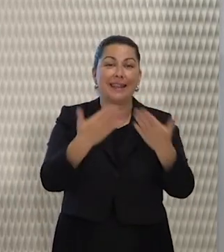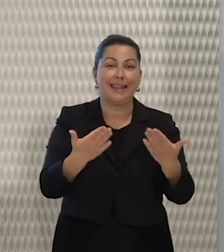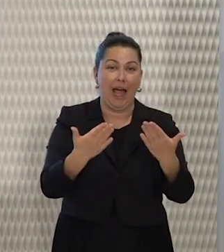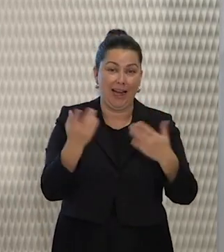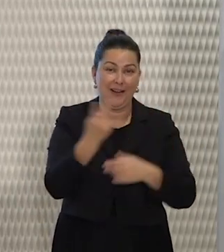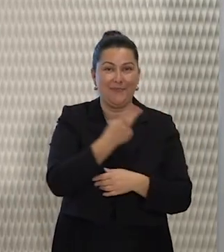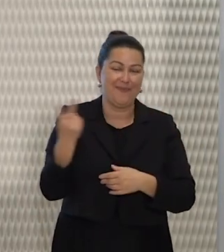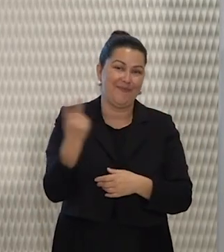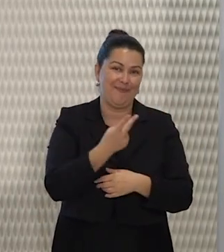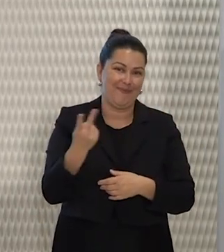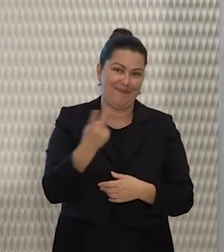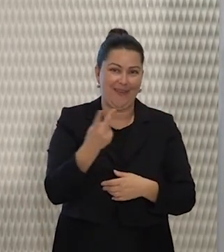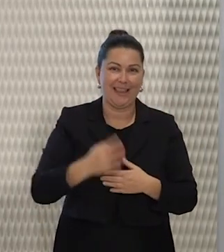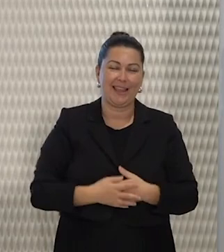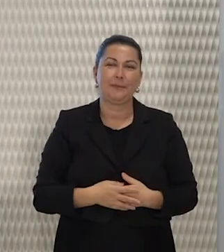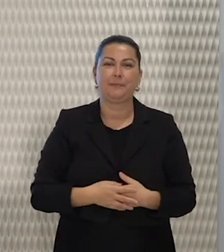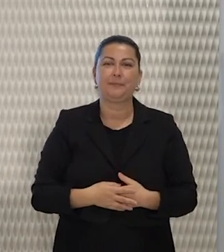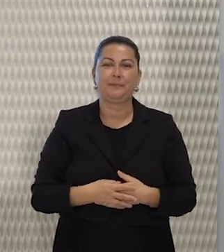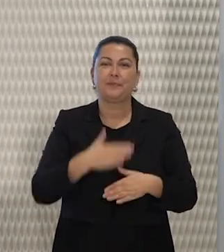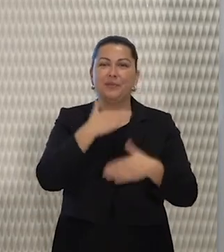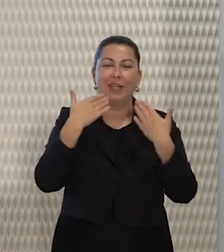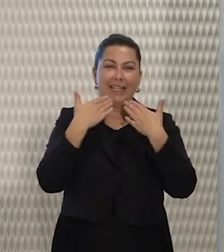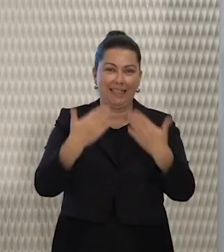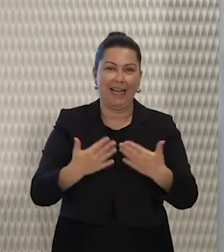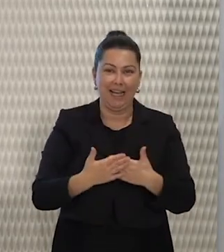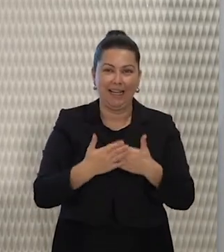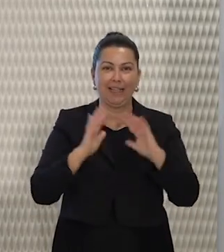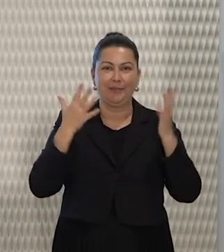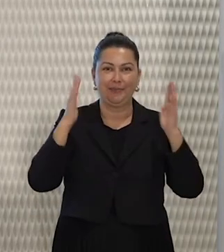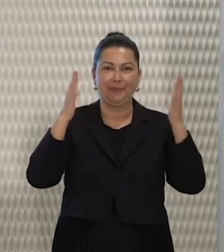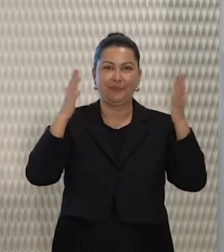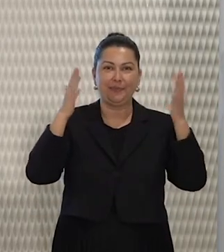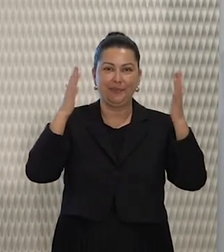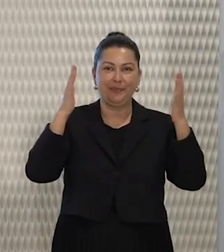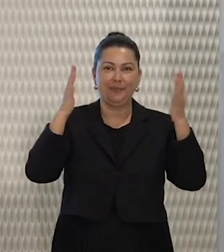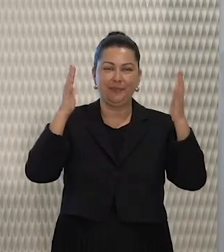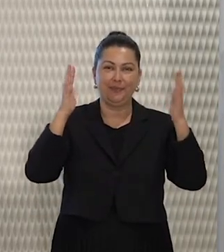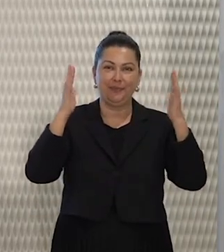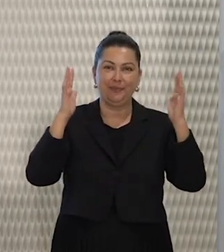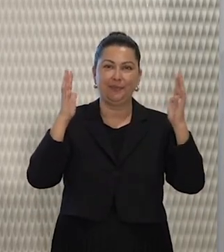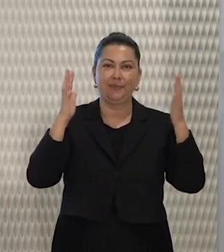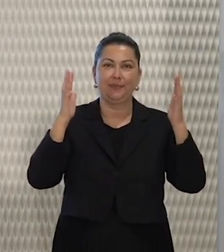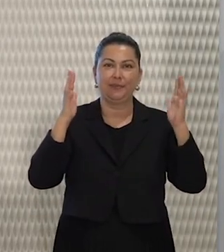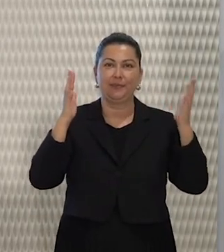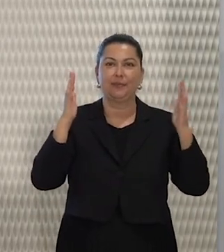Rita Außerlechner und Lukas Fischler. Vielen, vielen Dank für Ihre wichtige Arbeit und für die Gedanken.